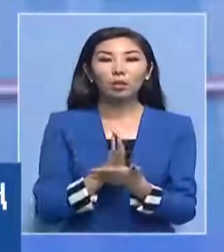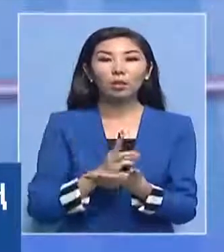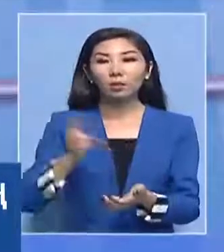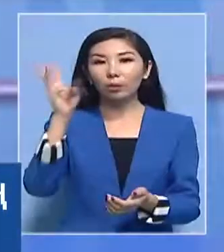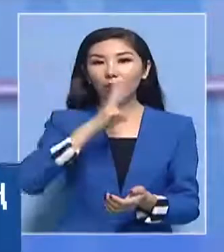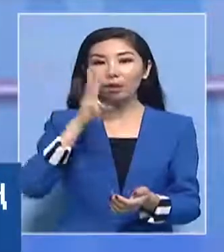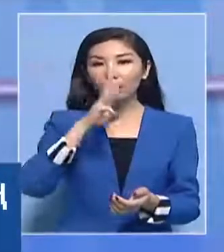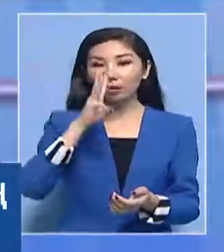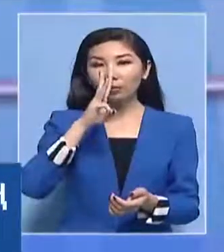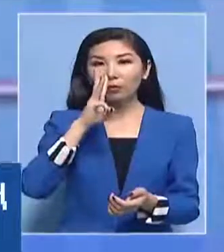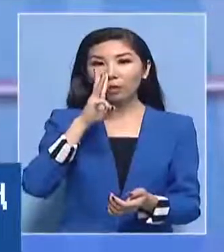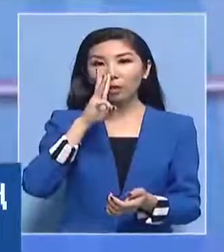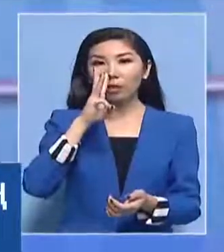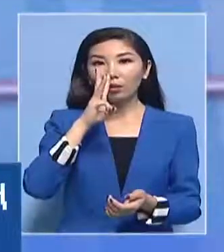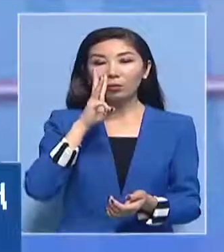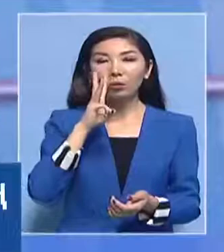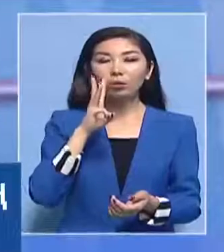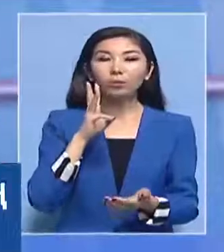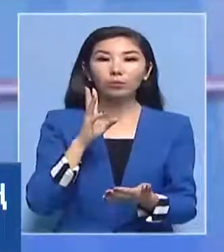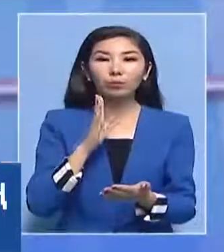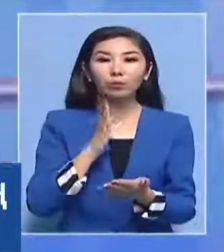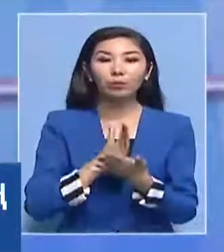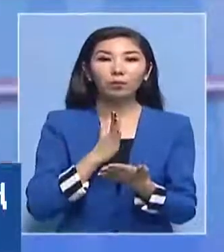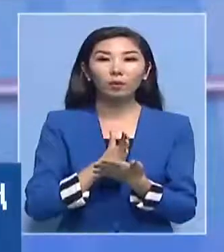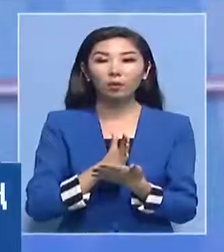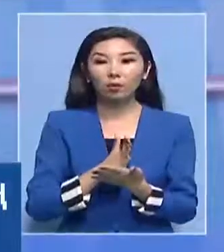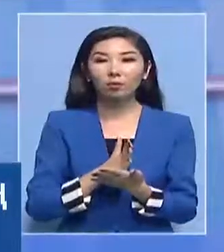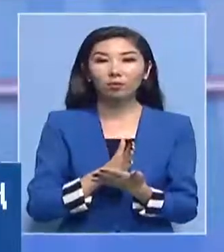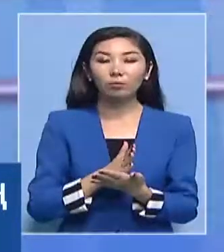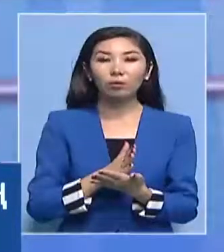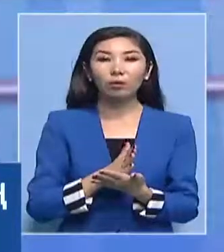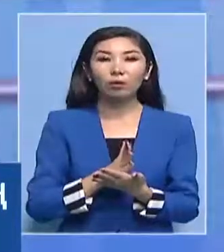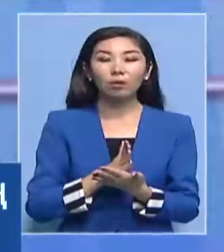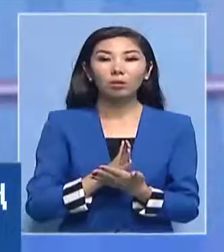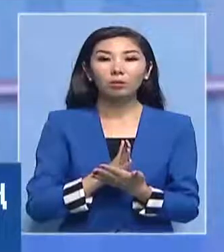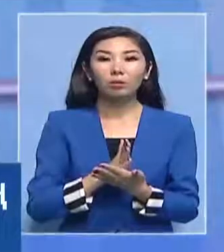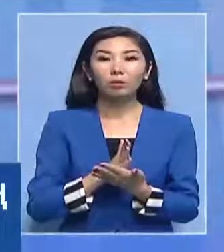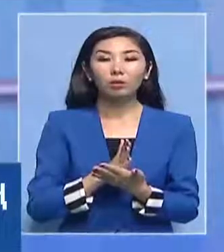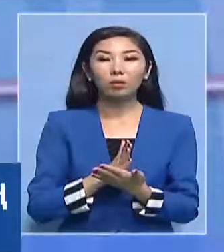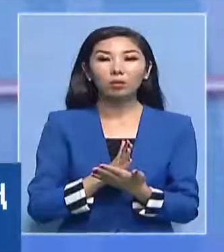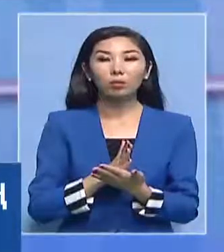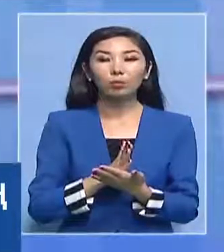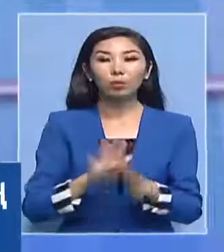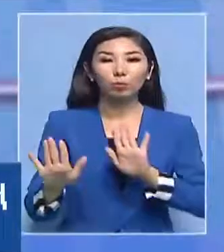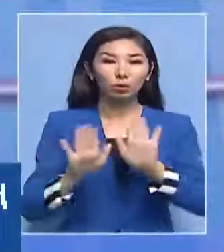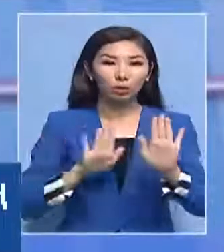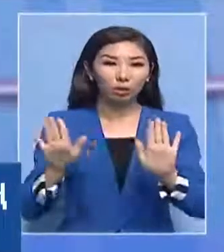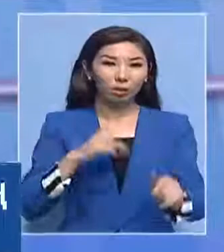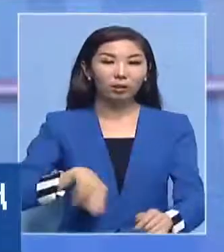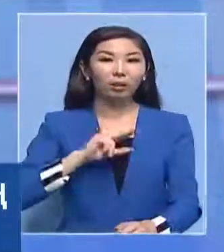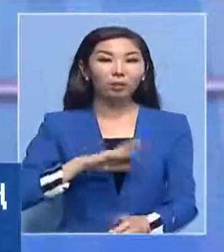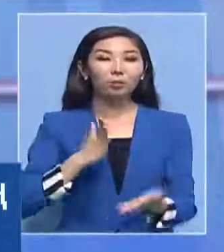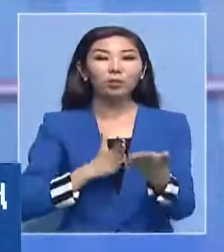жөнінде бәрі екен. Ол да жаңа онда тек қана жаңағы музейде істейтін